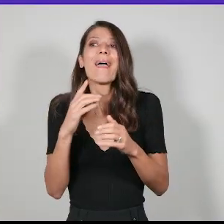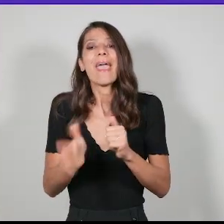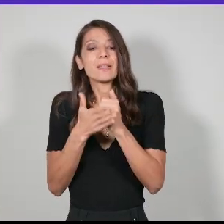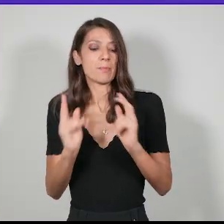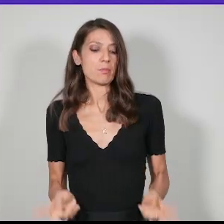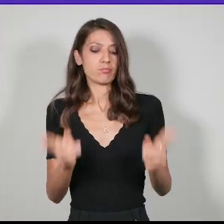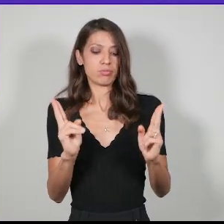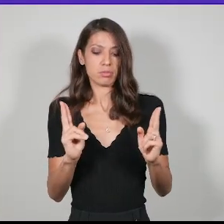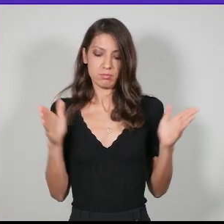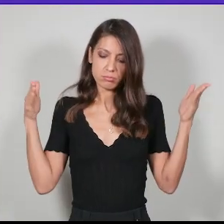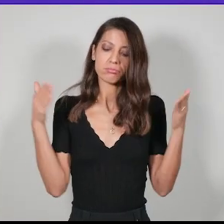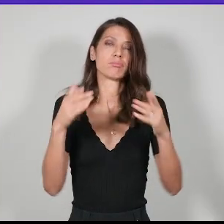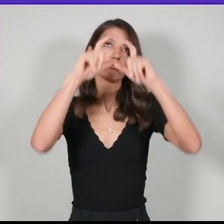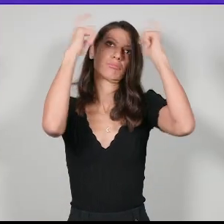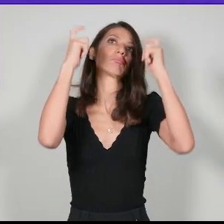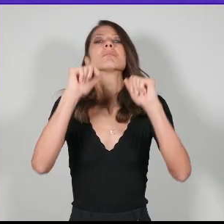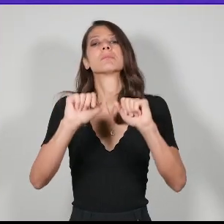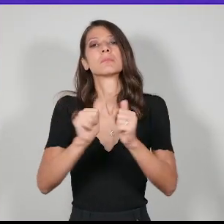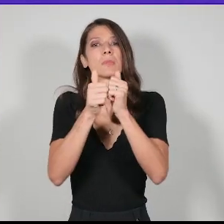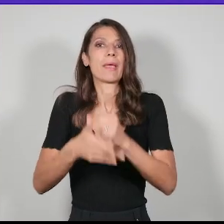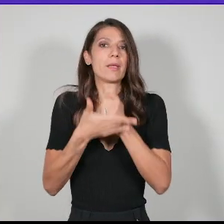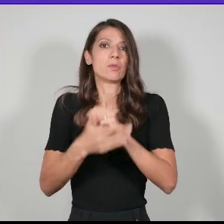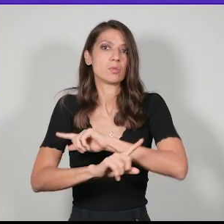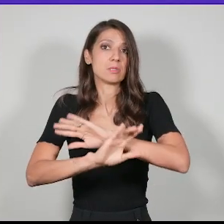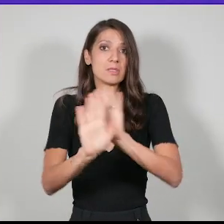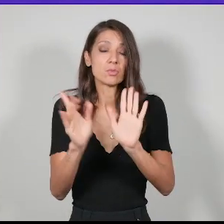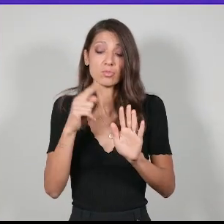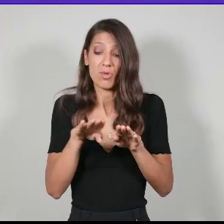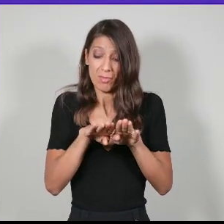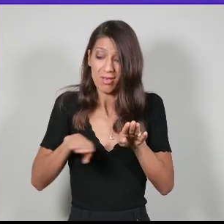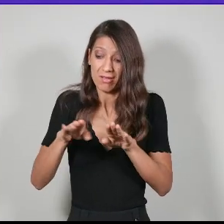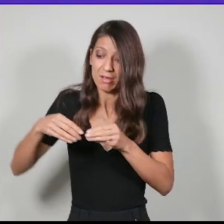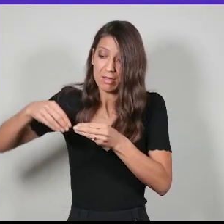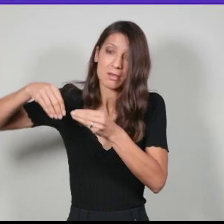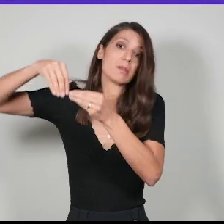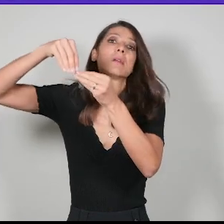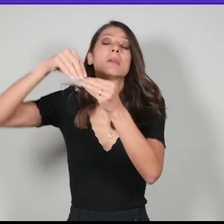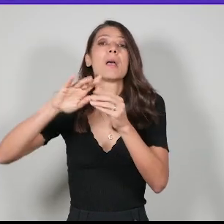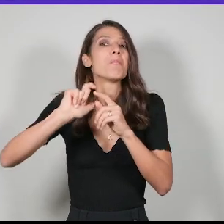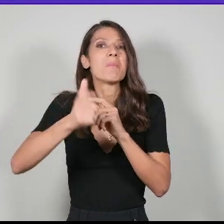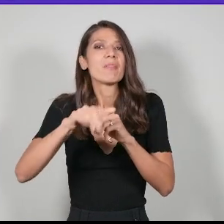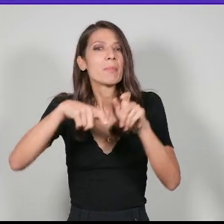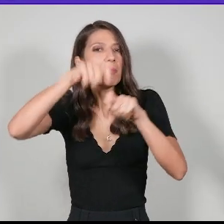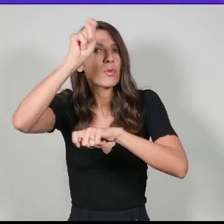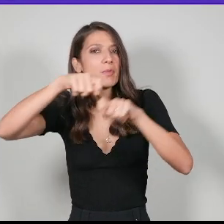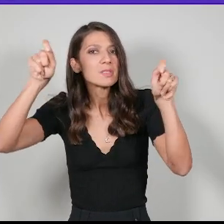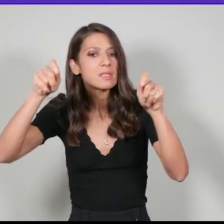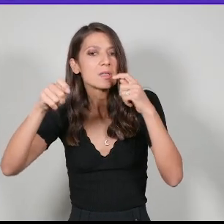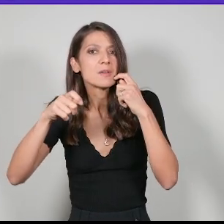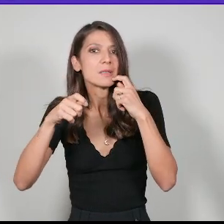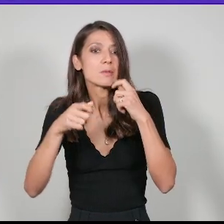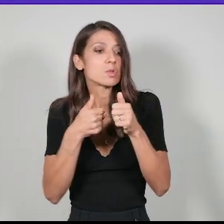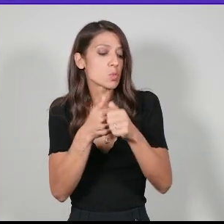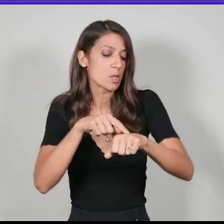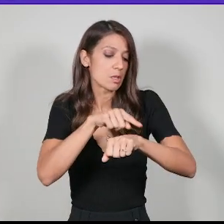suis uniquement aidant. Et ça, c'est important parce que ça veut dire que derrière, si on essaye de mesurer l'intensité uniquement par le temps